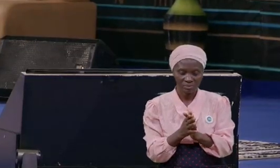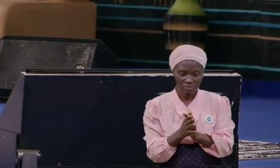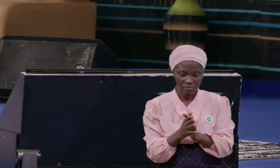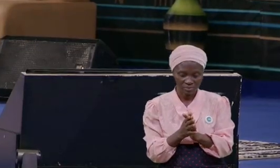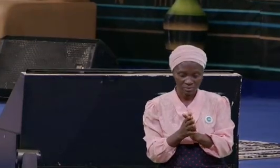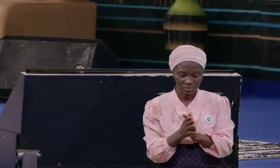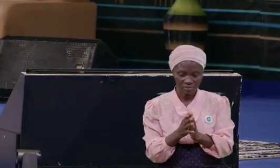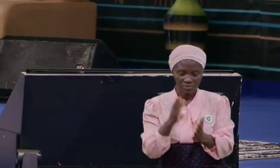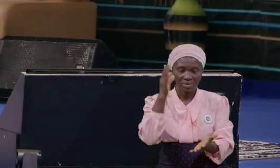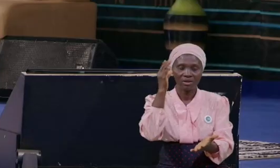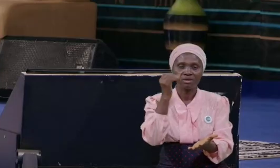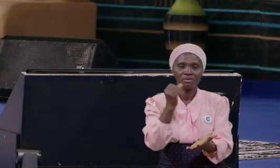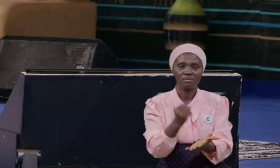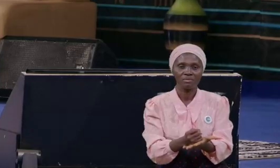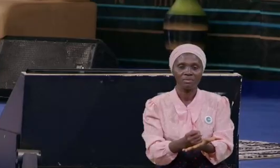Amen.